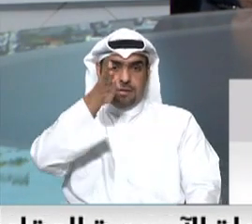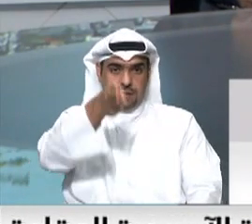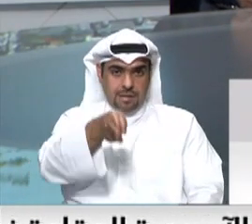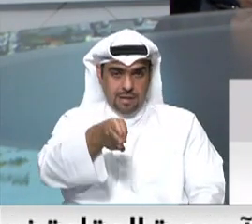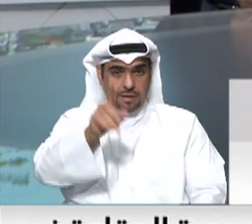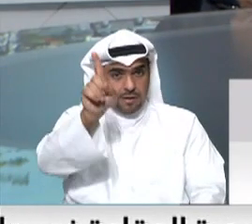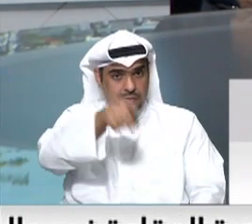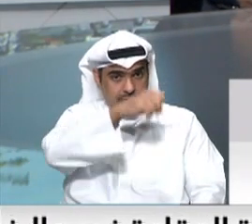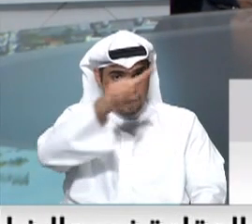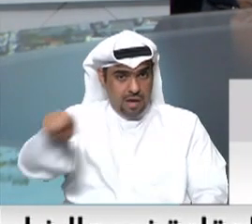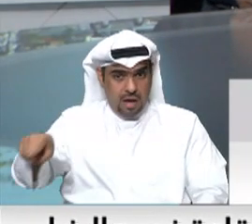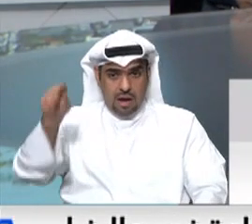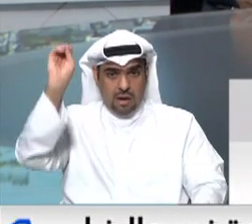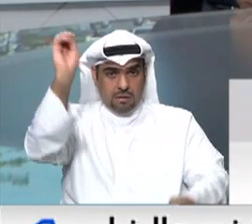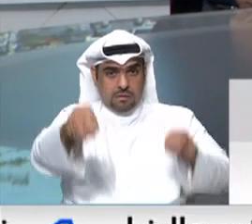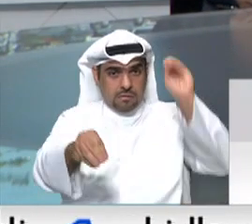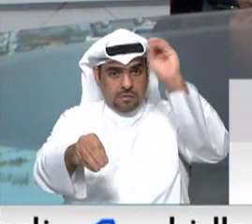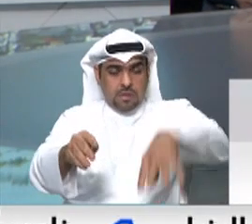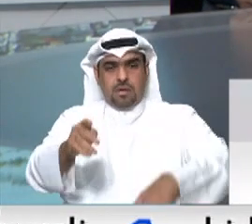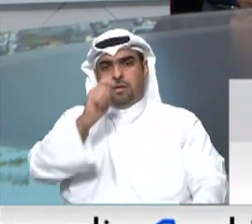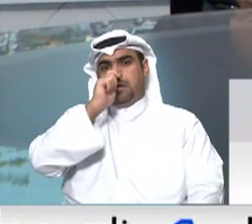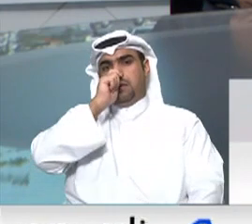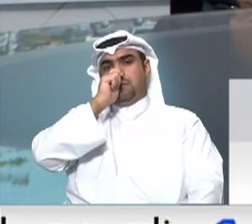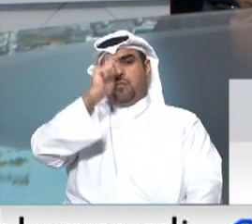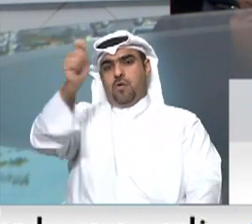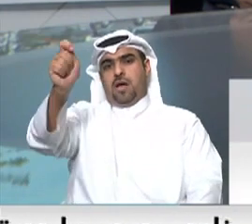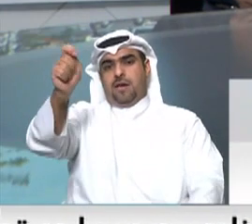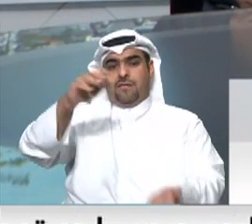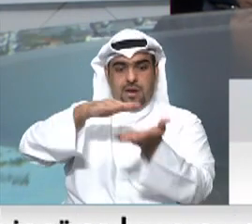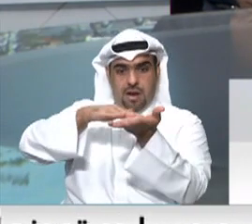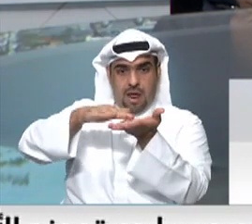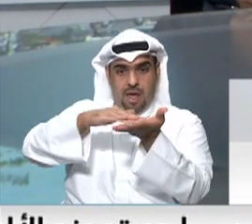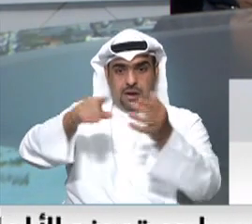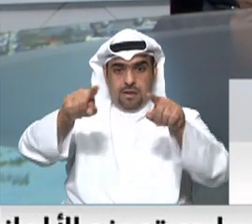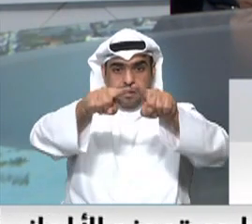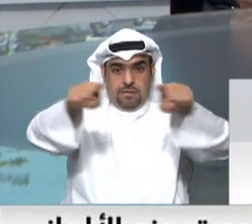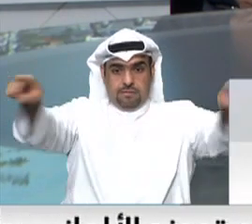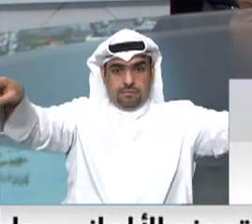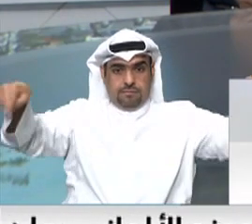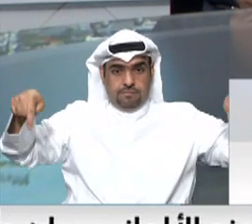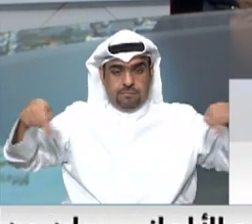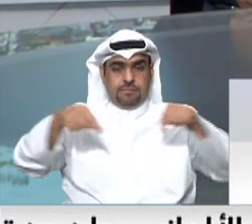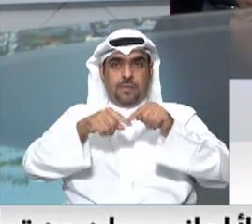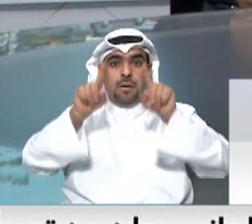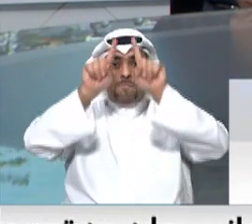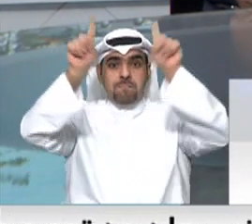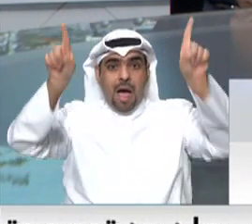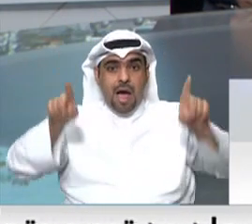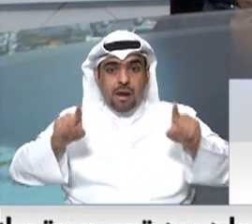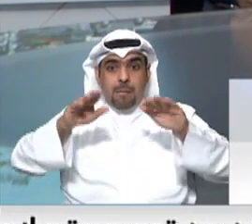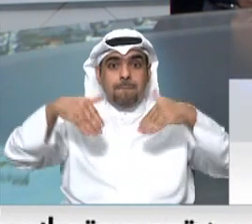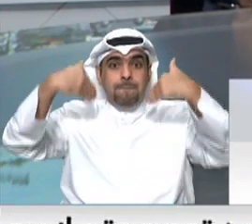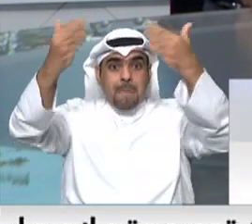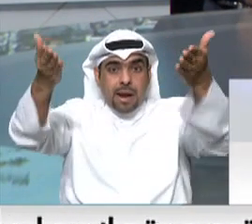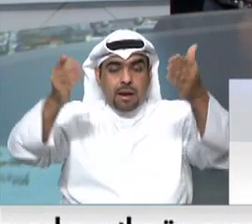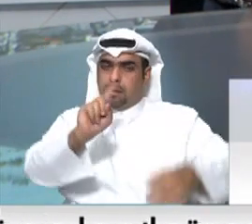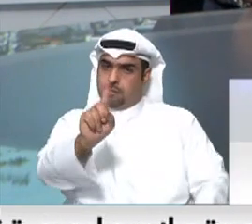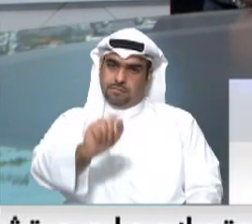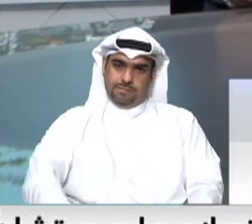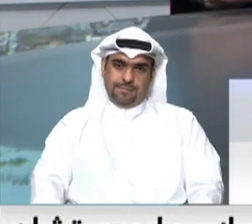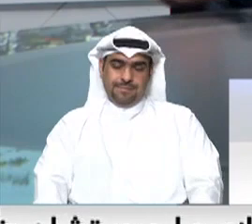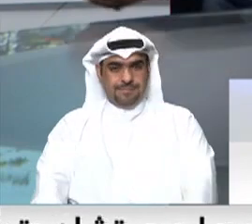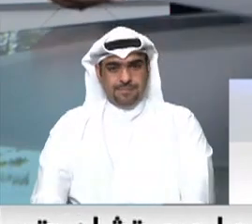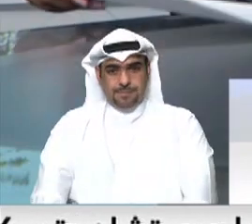يشوه المنظر العام أو يستغل مساحات إضافية غير مرخصة بالمحال التجارية. تفاصيل أكثر في سياق هذا